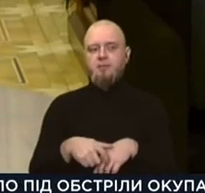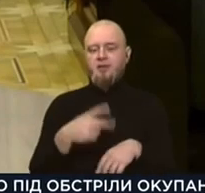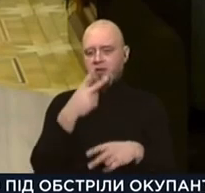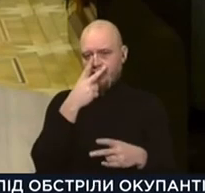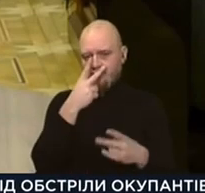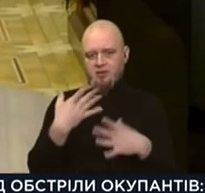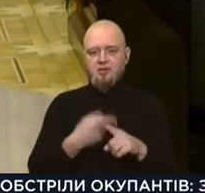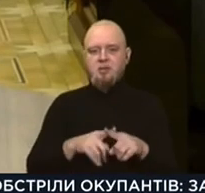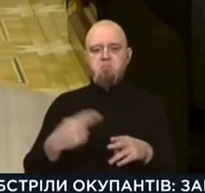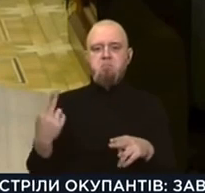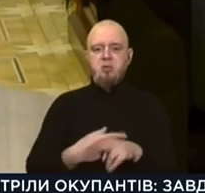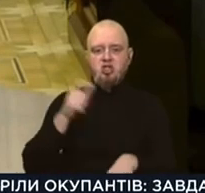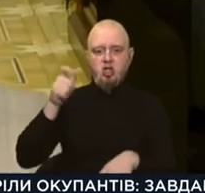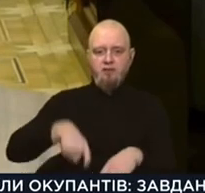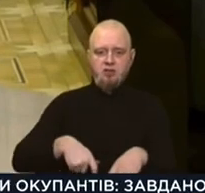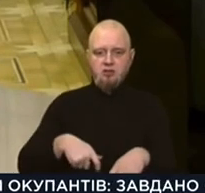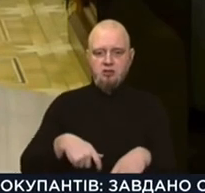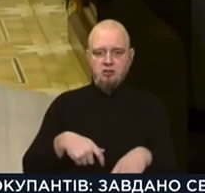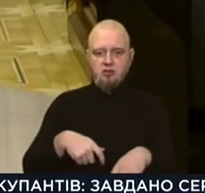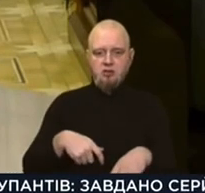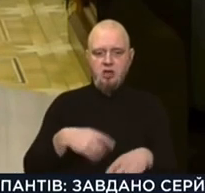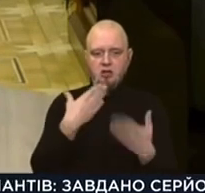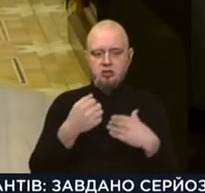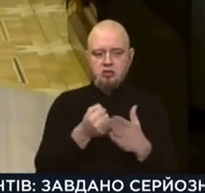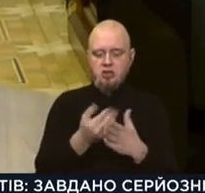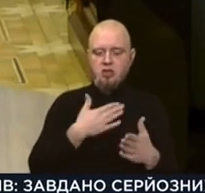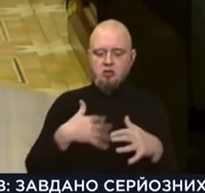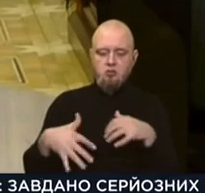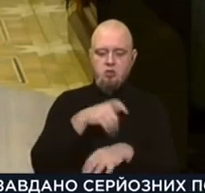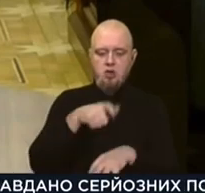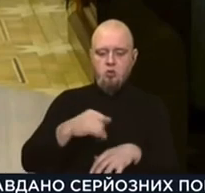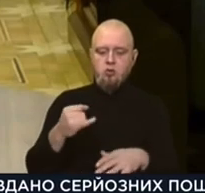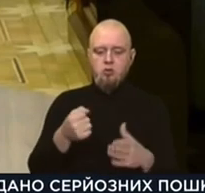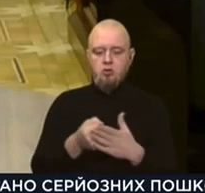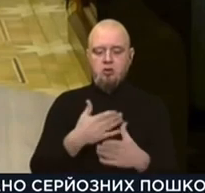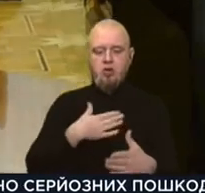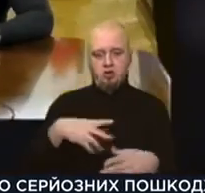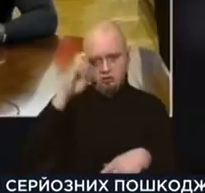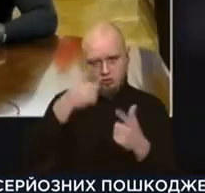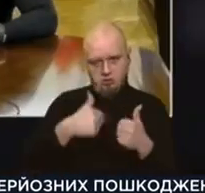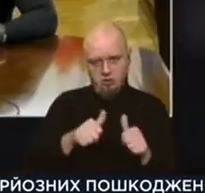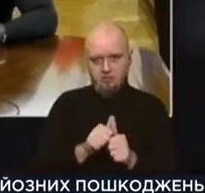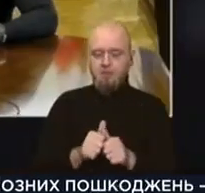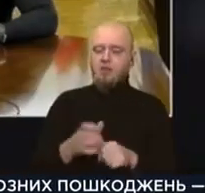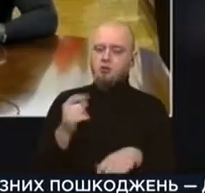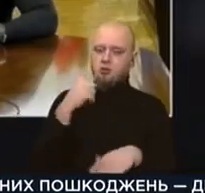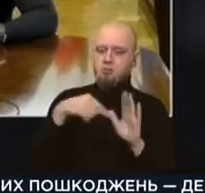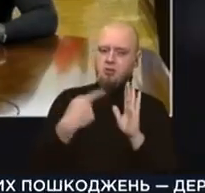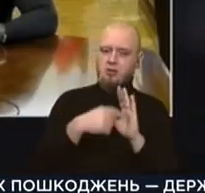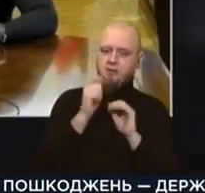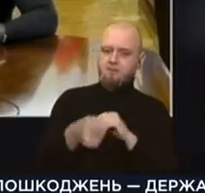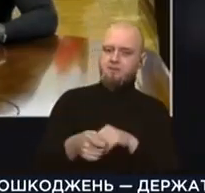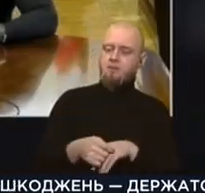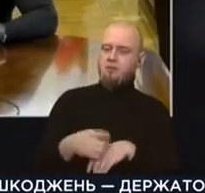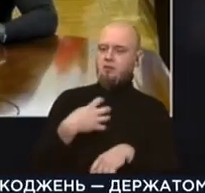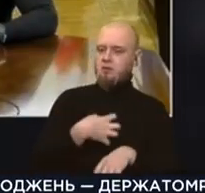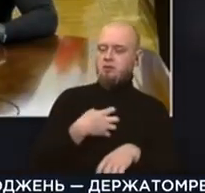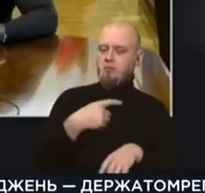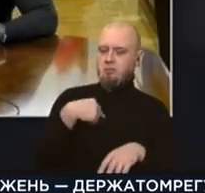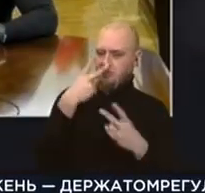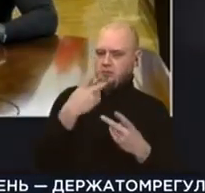Видим, что это бесчеловечные отношения к нашему народу и к нашей стране. Ще одне питання, дивіться, до вас важливе. Ми